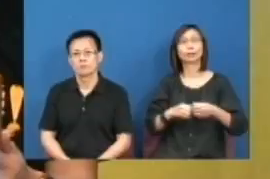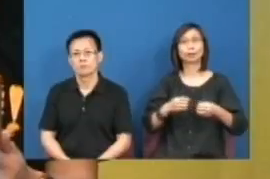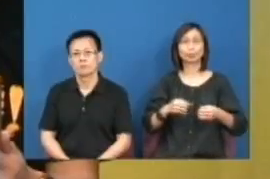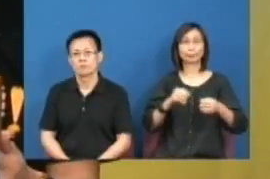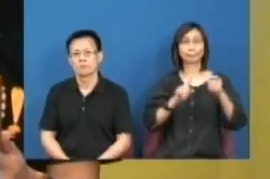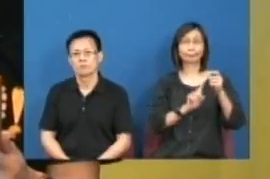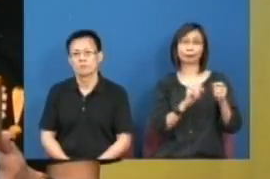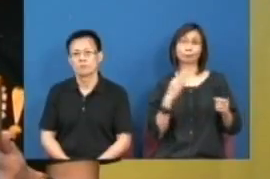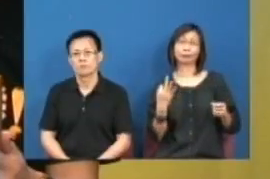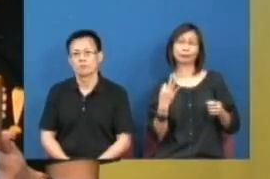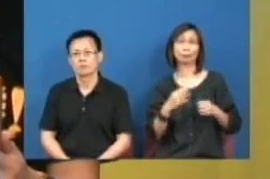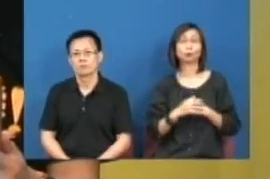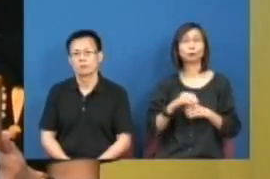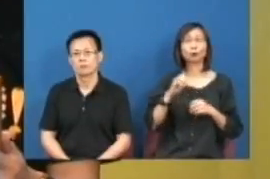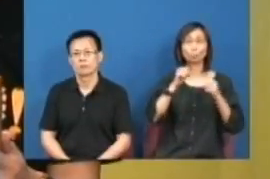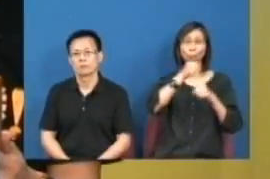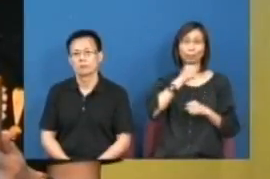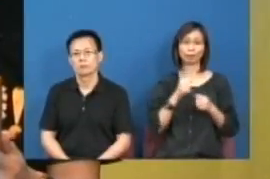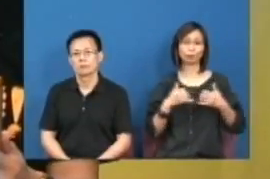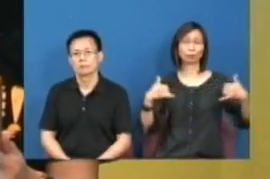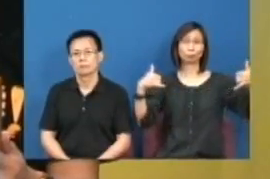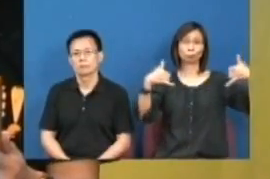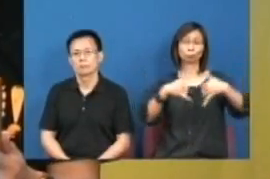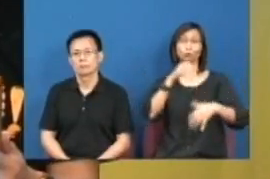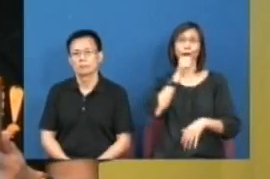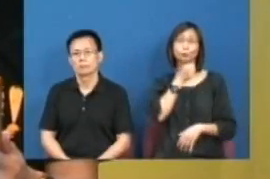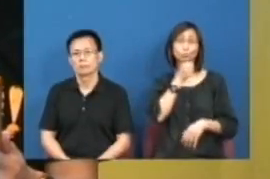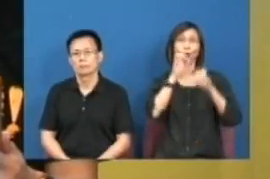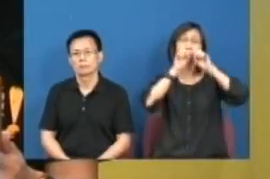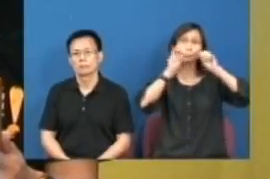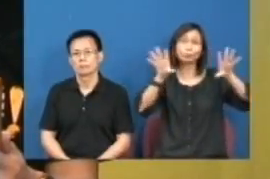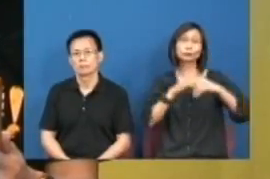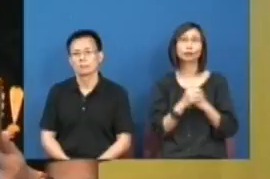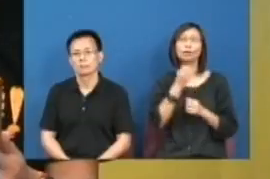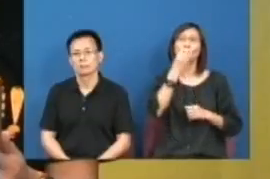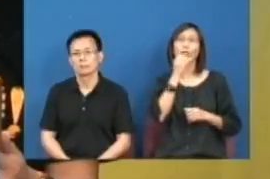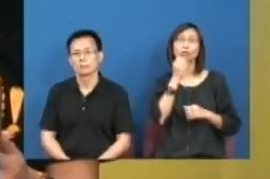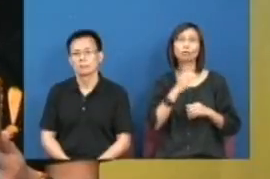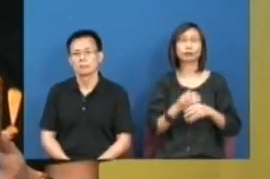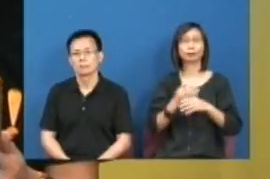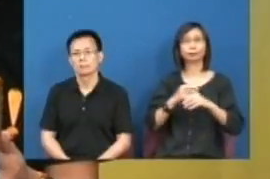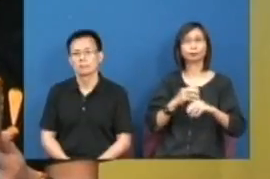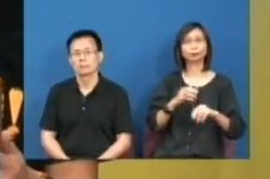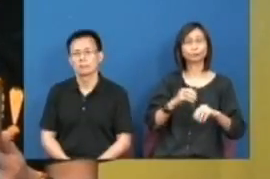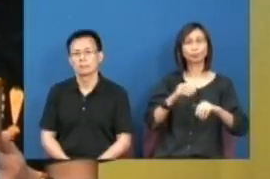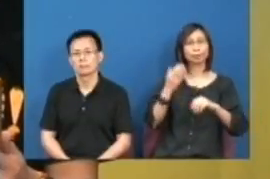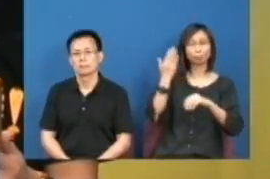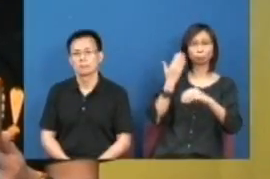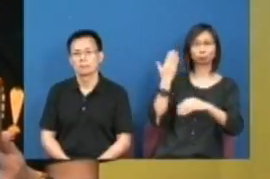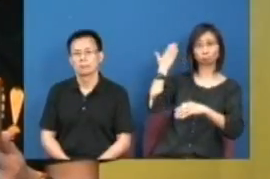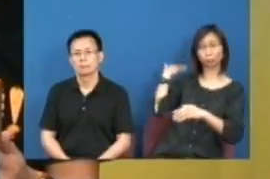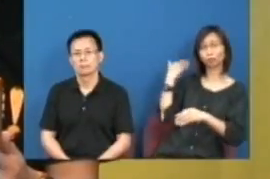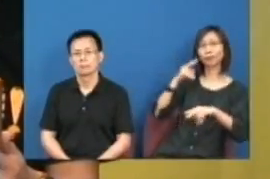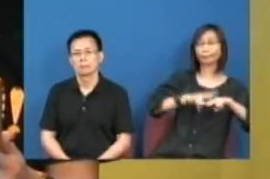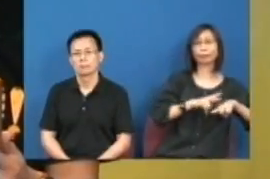各界午餐會時候表示，即香港背靠祖國面向世界，有特殊區位優勢，它的國際金融貿